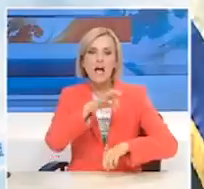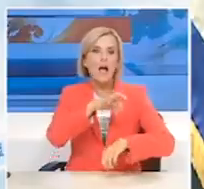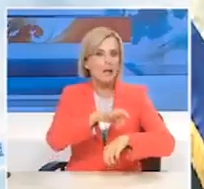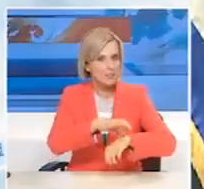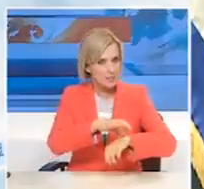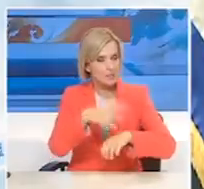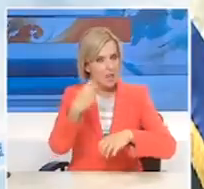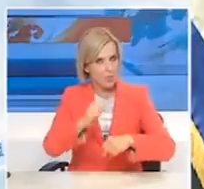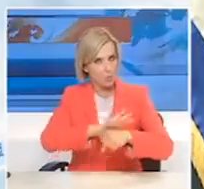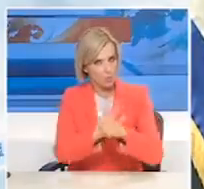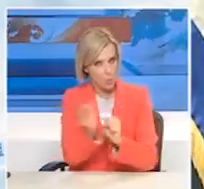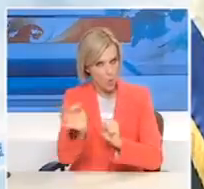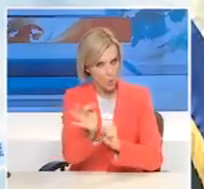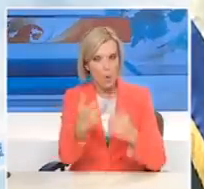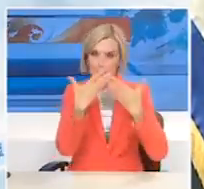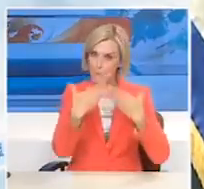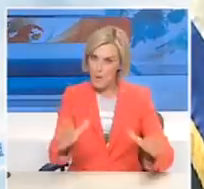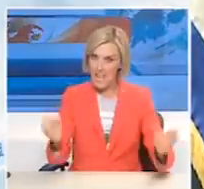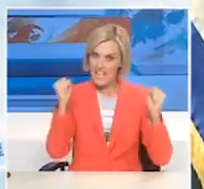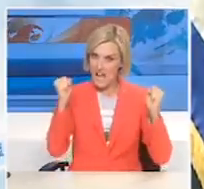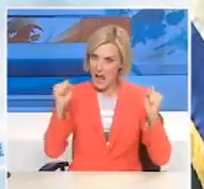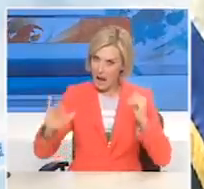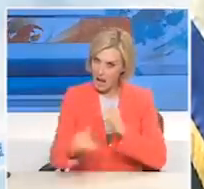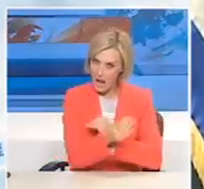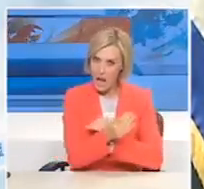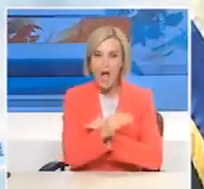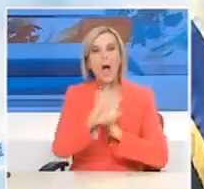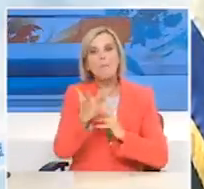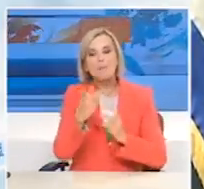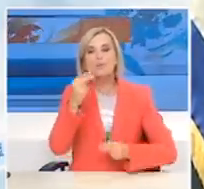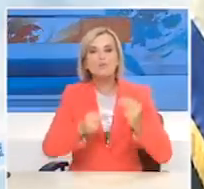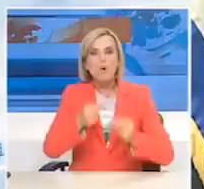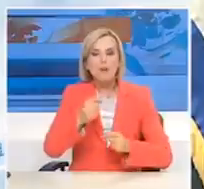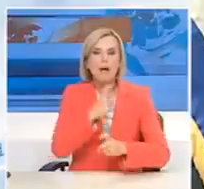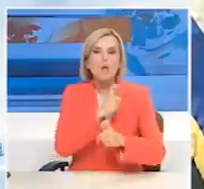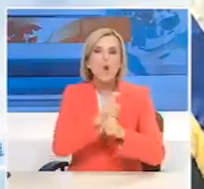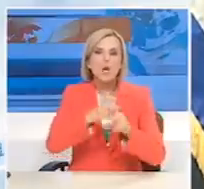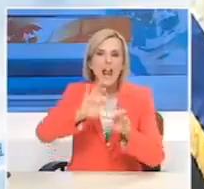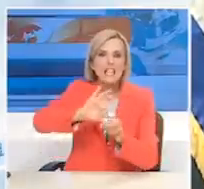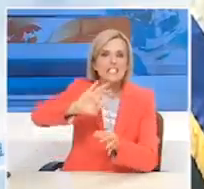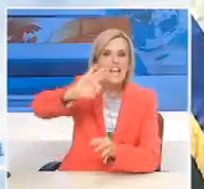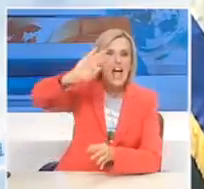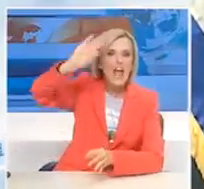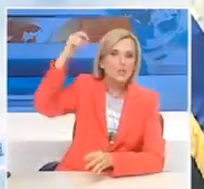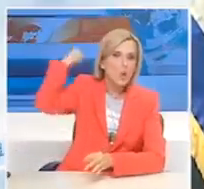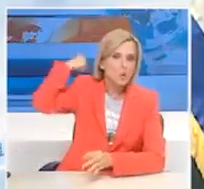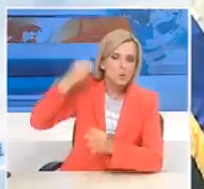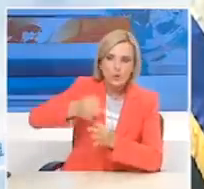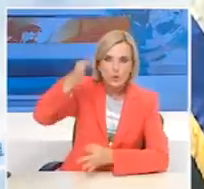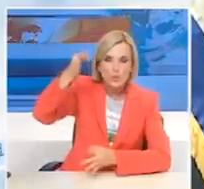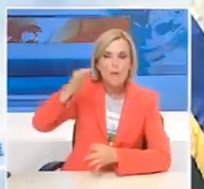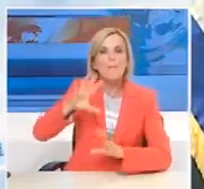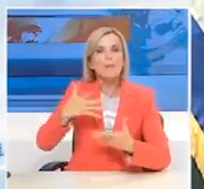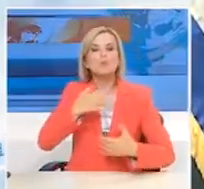τα υπολείμματα στα οποία αναφέρεται η δημοσιογράφος, τα νευρολογικά υπολείμματα, τα μυοσκελετικά υπολείμματα, καταστάσεις οι οποίες απαιτούν